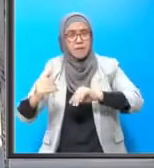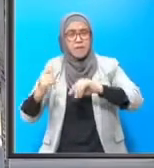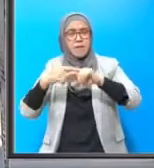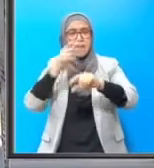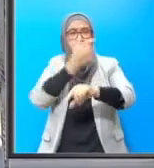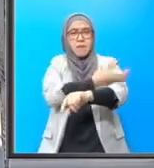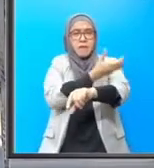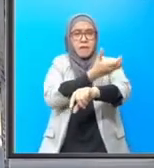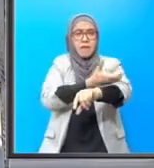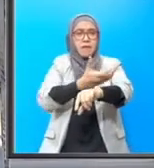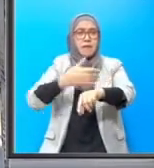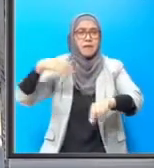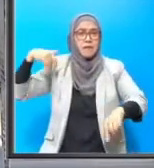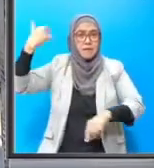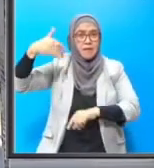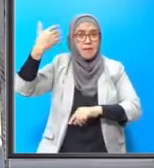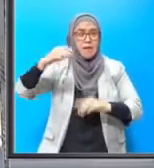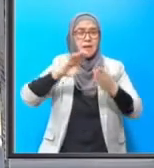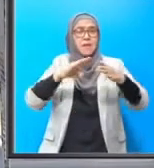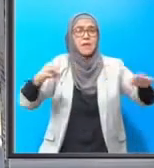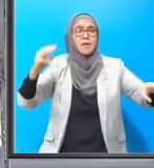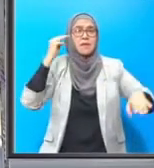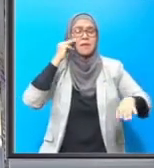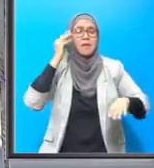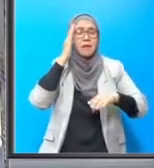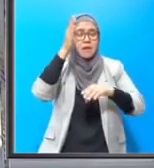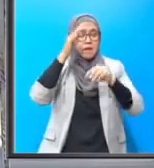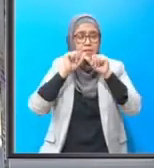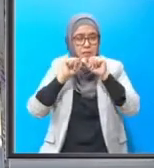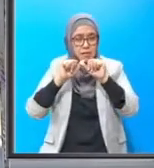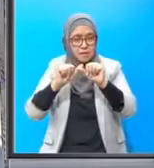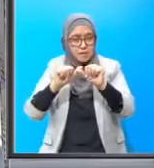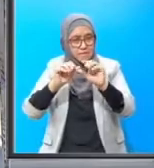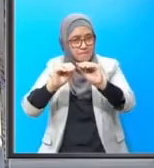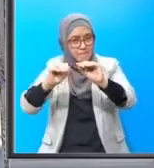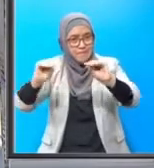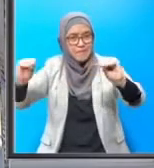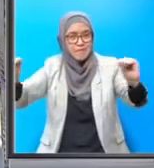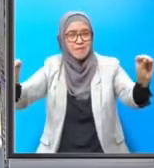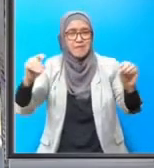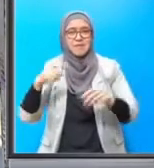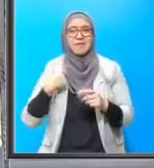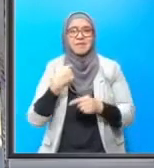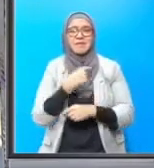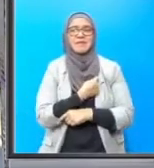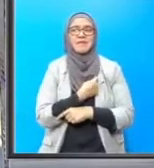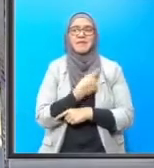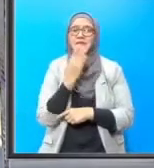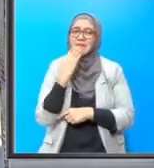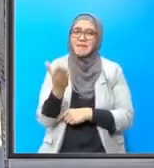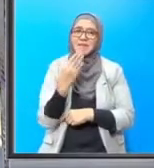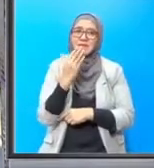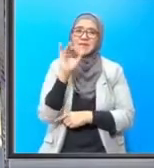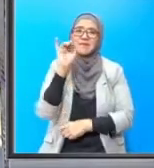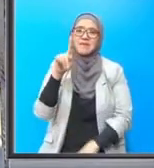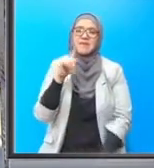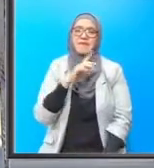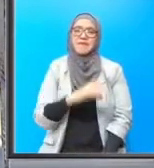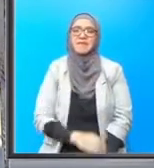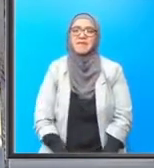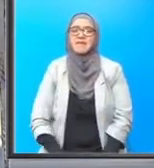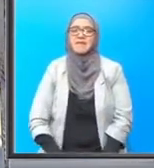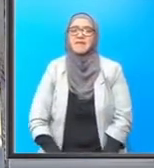sejarah bahasa Melayu ini akan terus kita berikan kepada pelajar-pelajar kita terima kasih dan Tuhan yang turun base